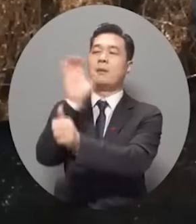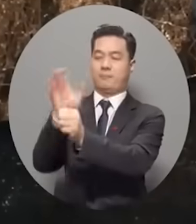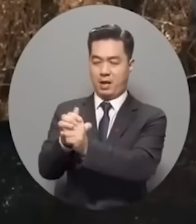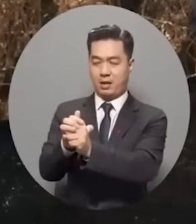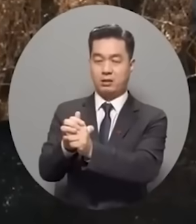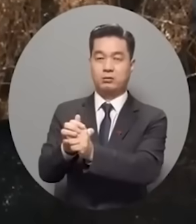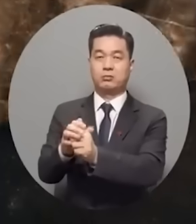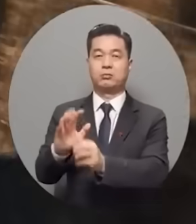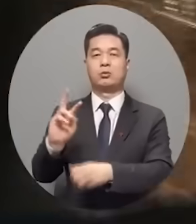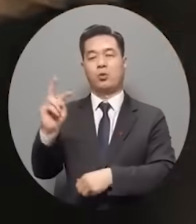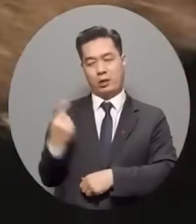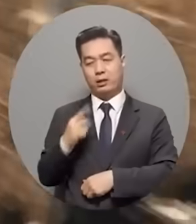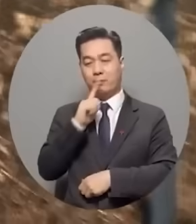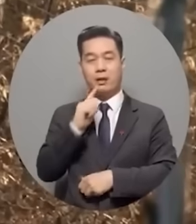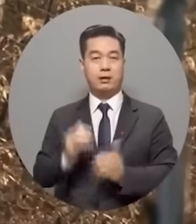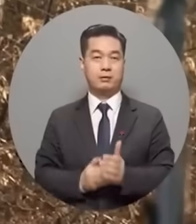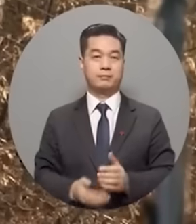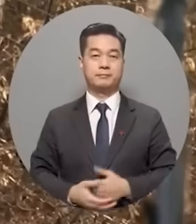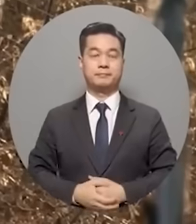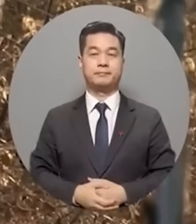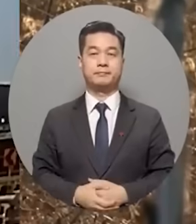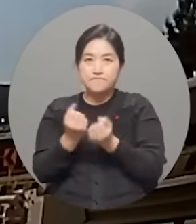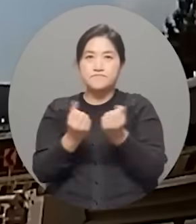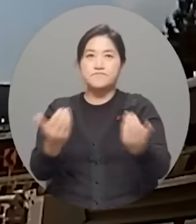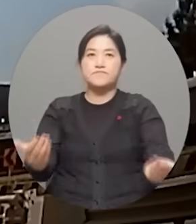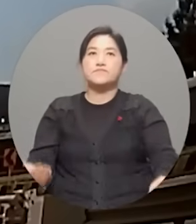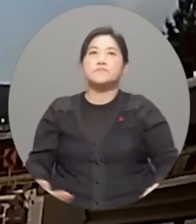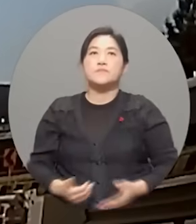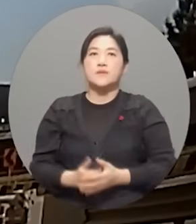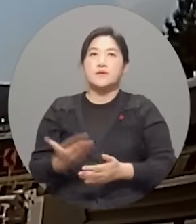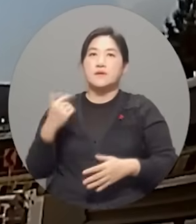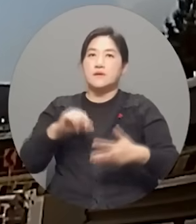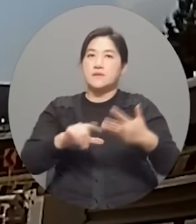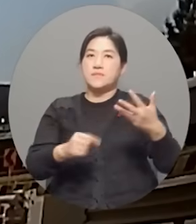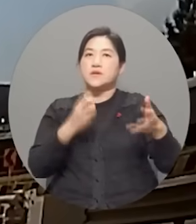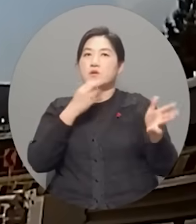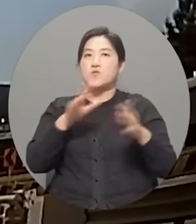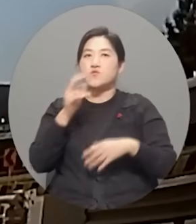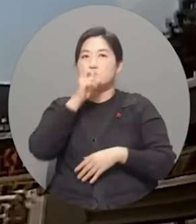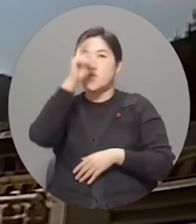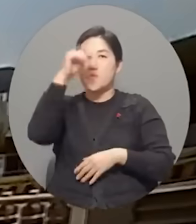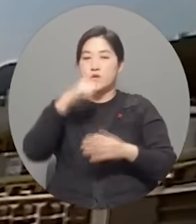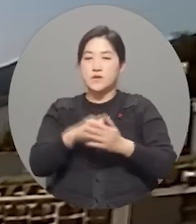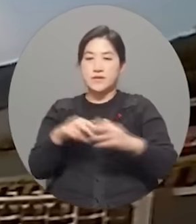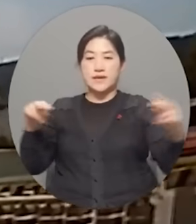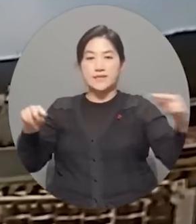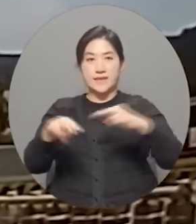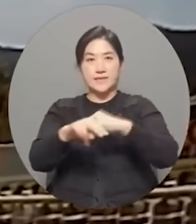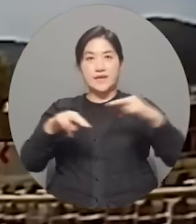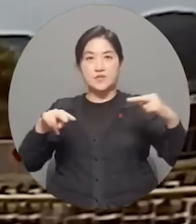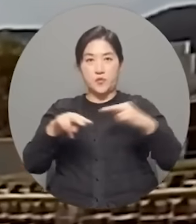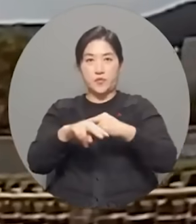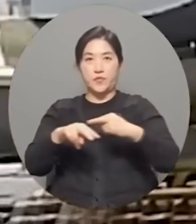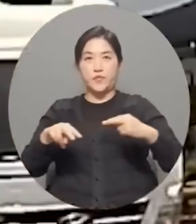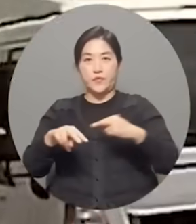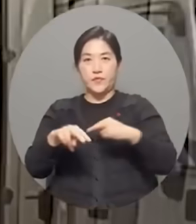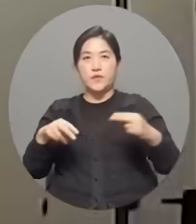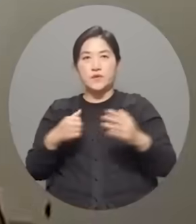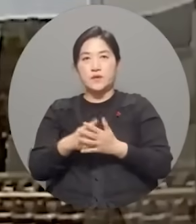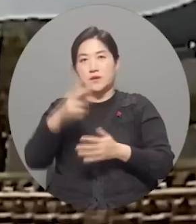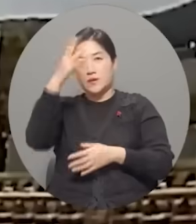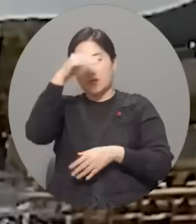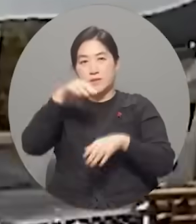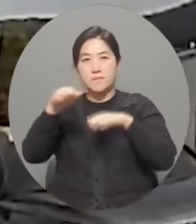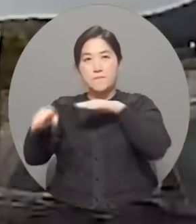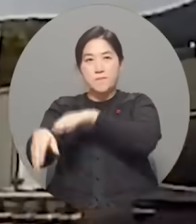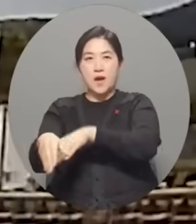설명했습니다. MBC 뉴스 이재욱입니다. 지난 8월 경기 용인의 한 왕복 4차선 도로에서 경찰차를 추돌한